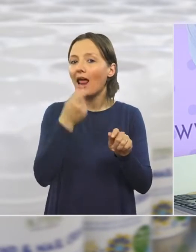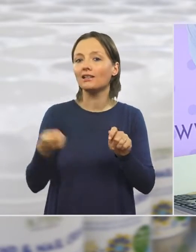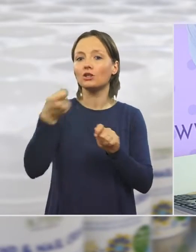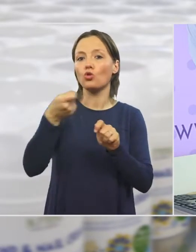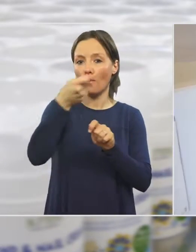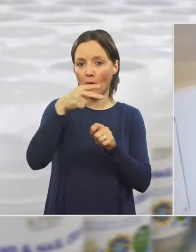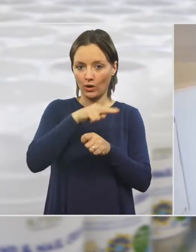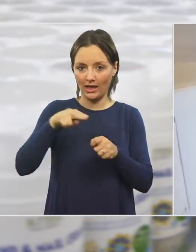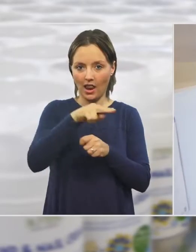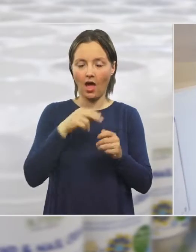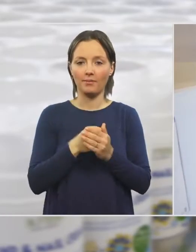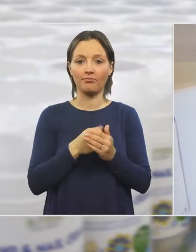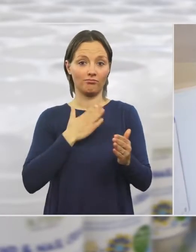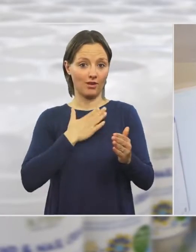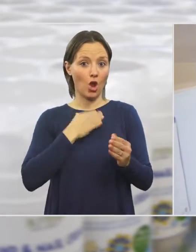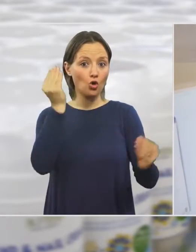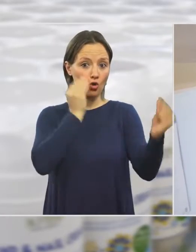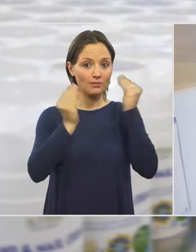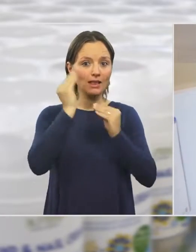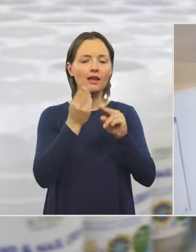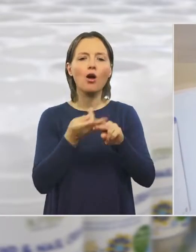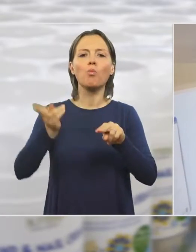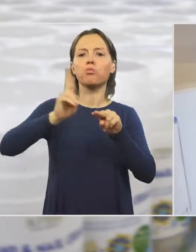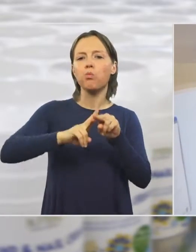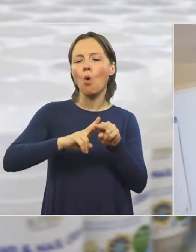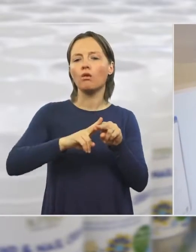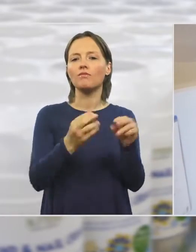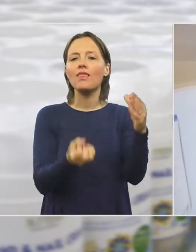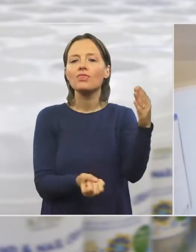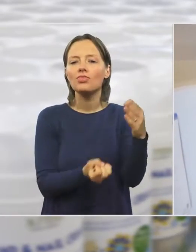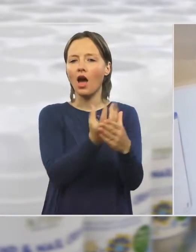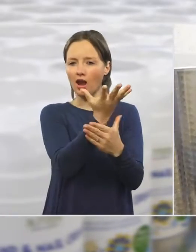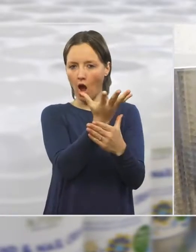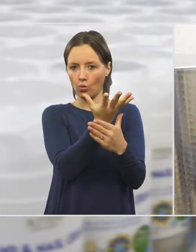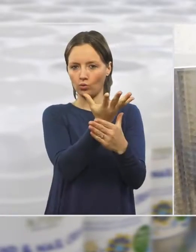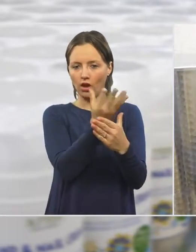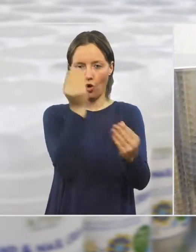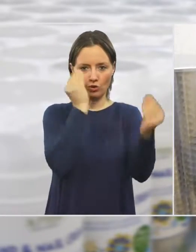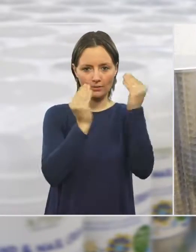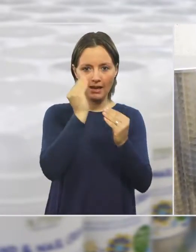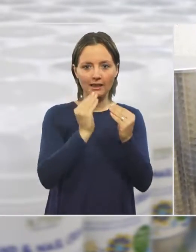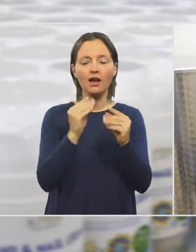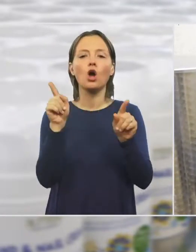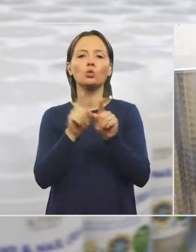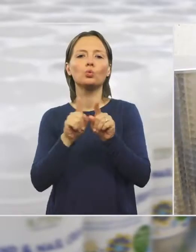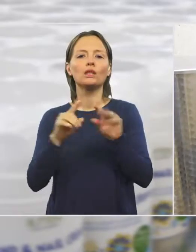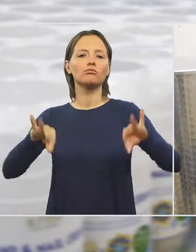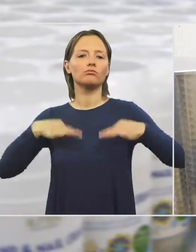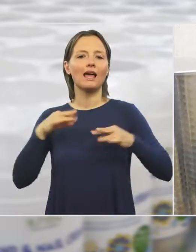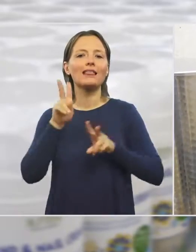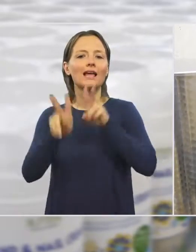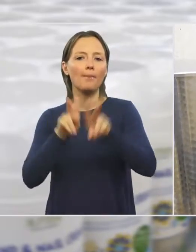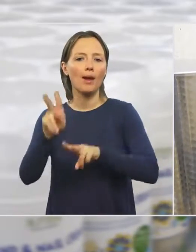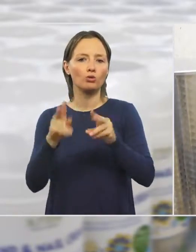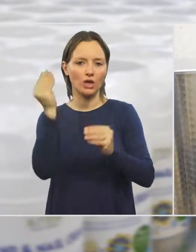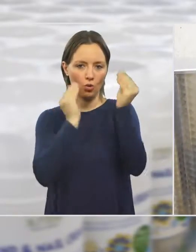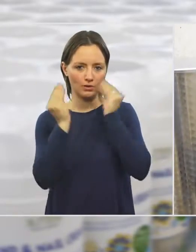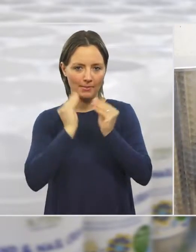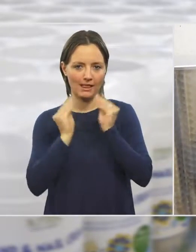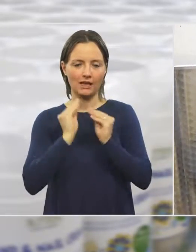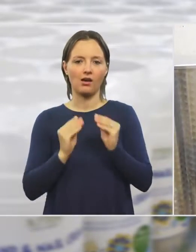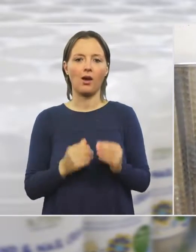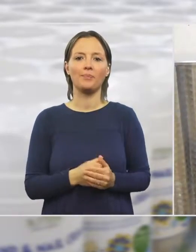dopolnil. Naša kozmetika je predvsem usmerjena v naravno kozmetiko, tudi